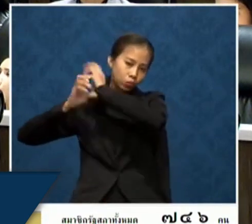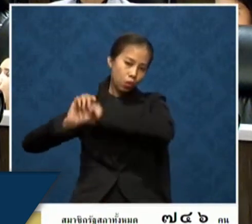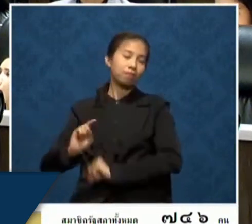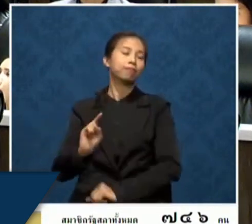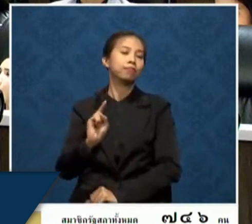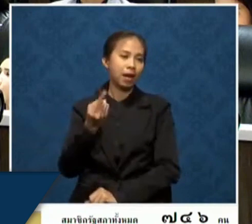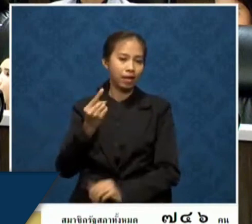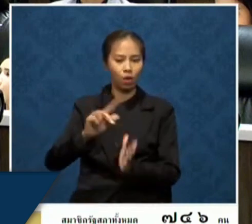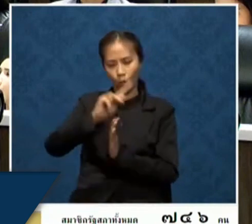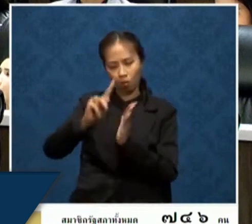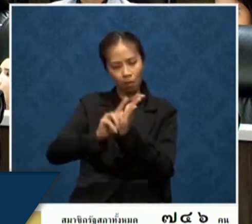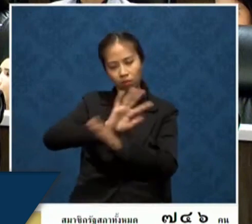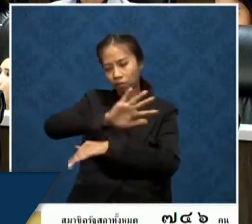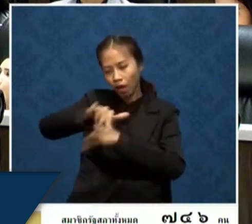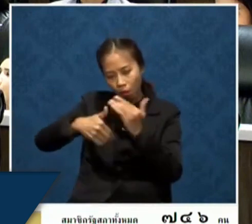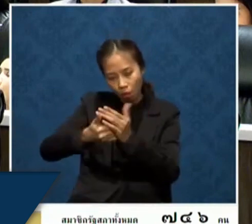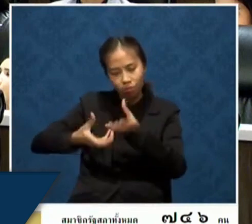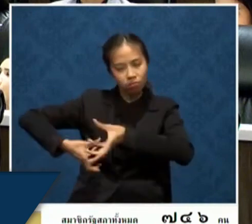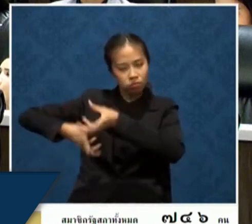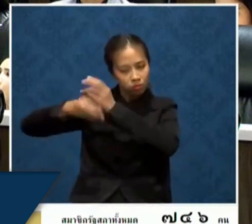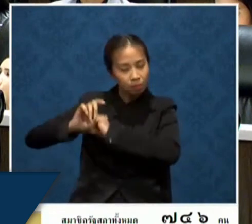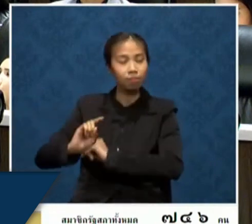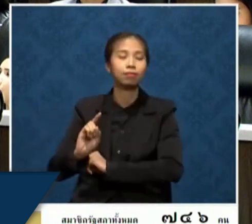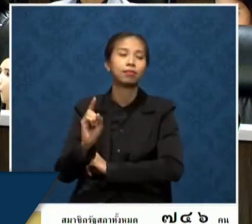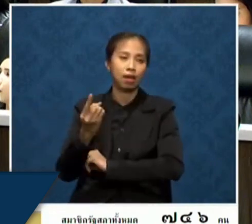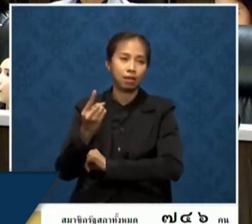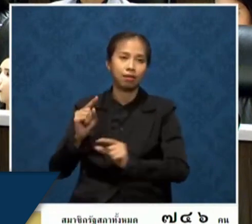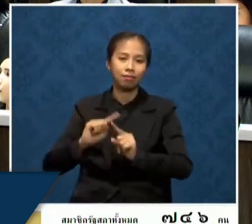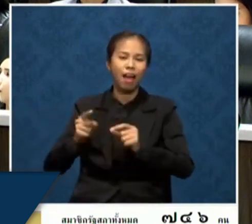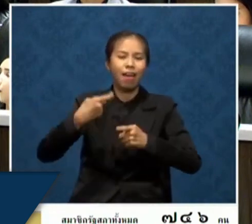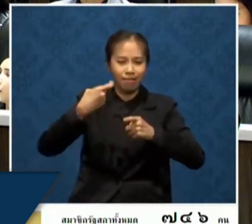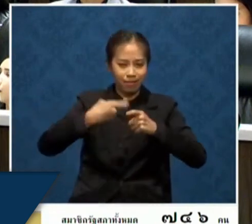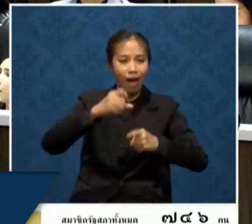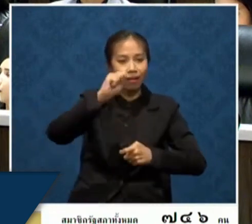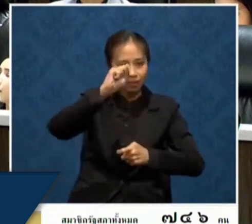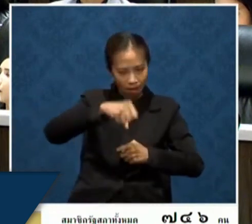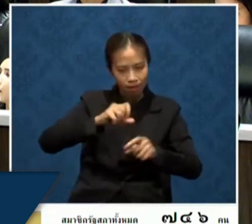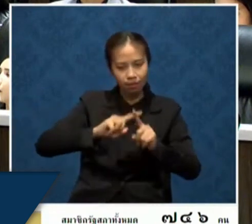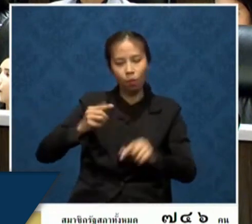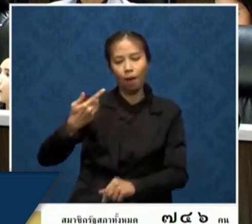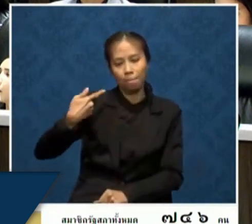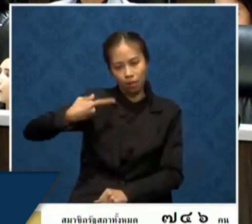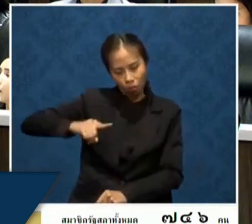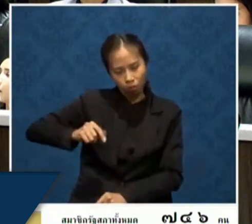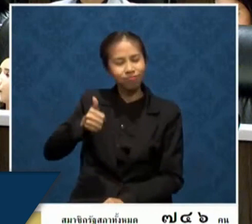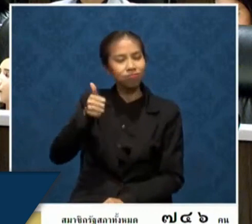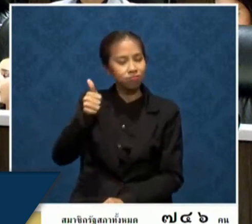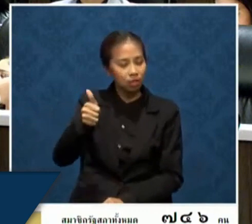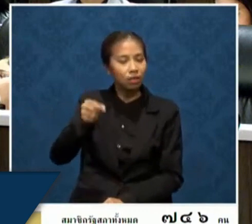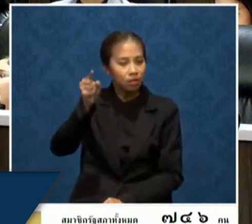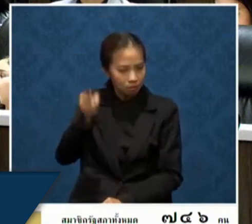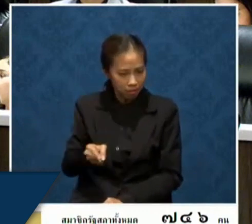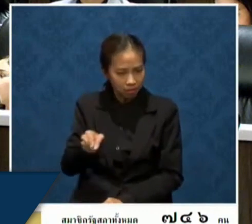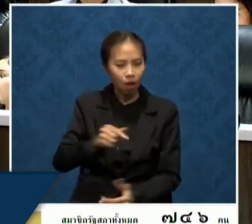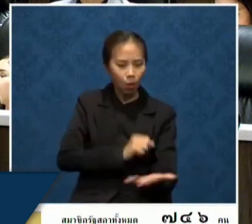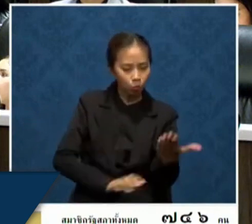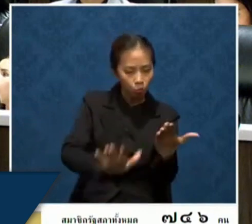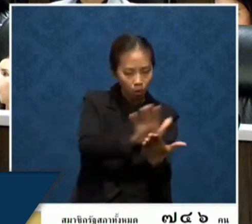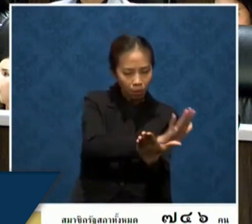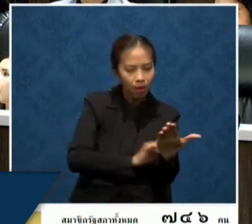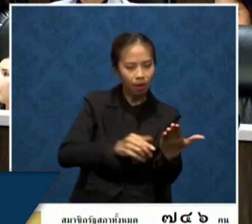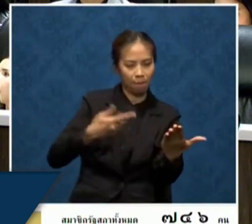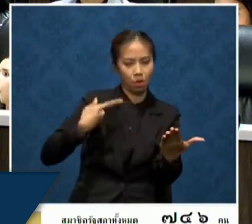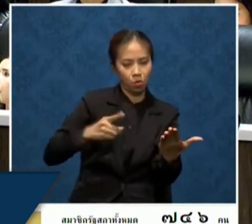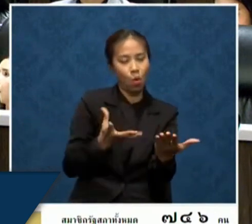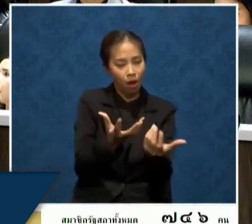ฎหมายทั้งระบบแน่นอนว่ายากกว่าแต่เกิดประโยชน์จริงและยั่งยืนกว่าคนทั่วประเทศได้ประโยช